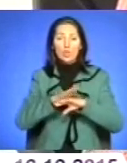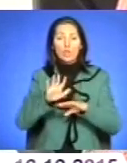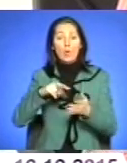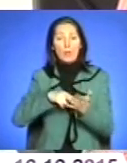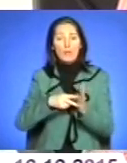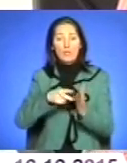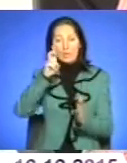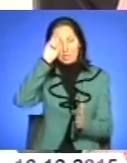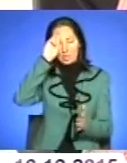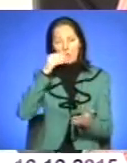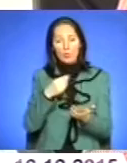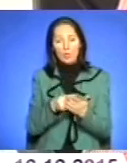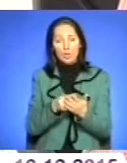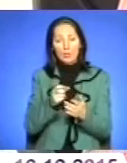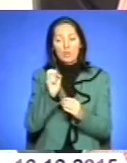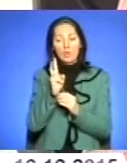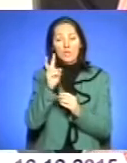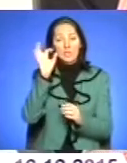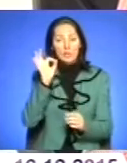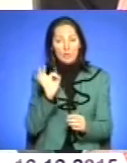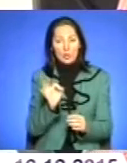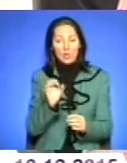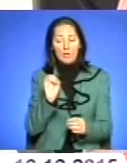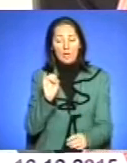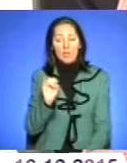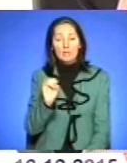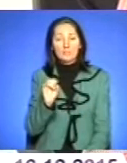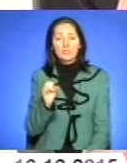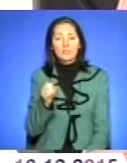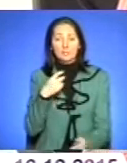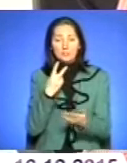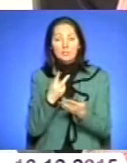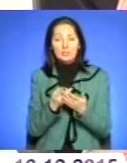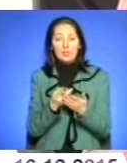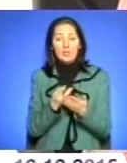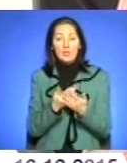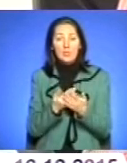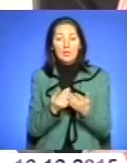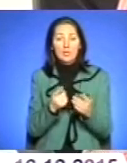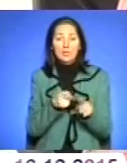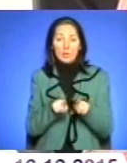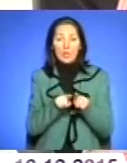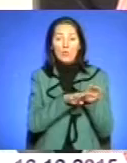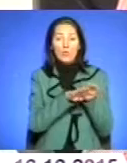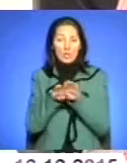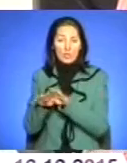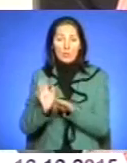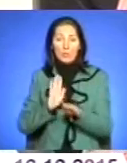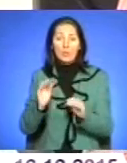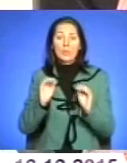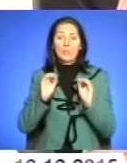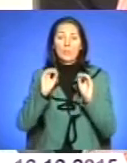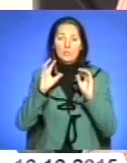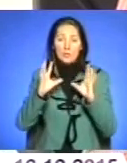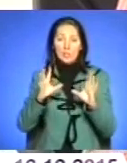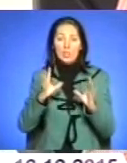планування державного бюджету – 12%. І очевидно, що буде на такий же рівень піднесена,